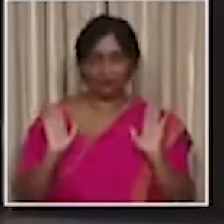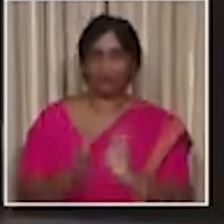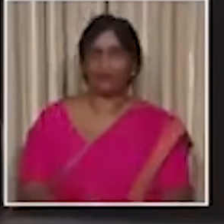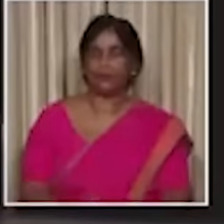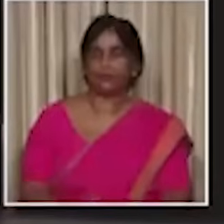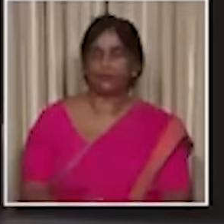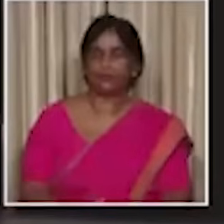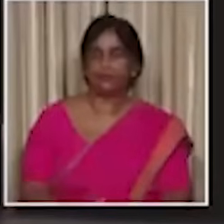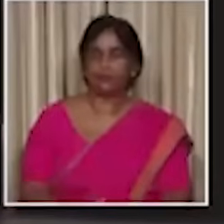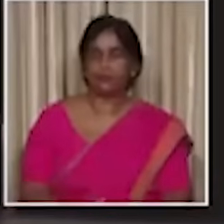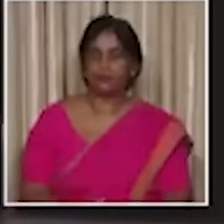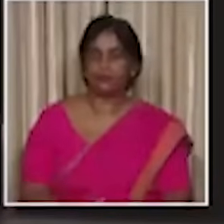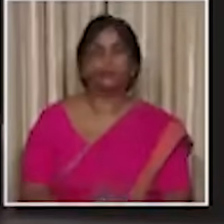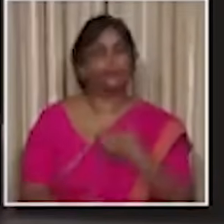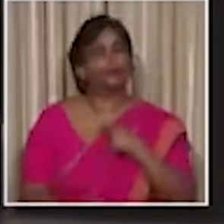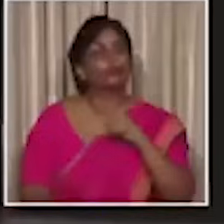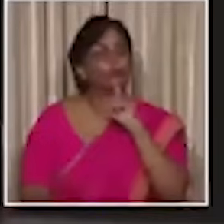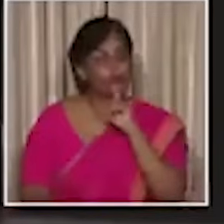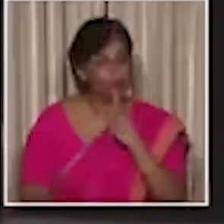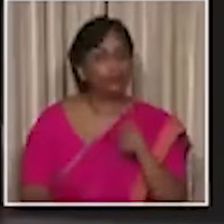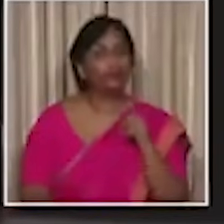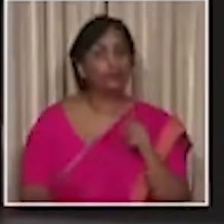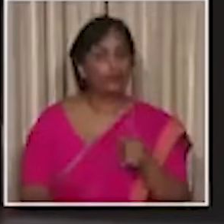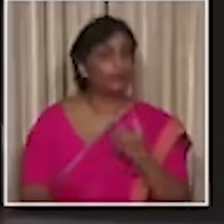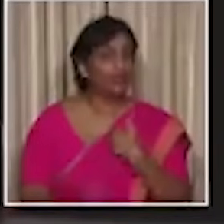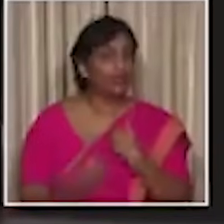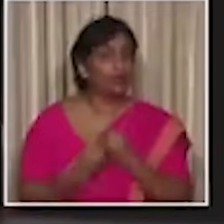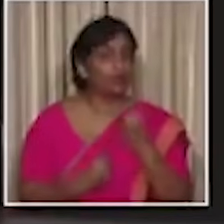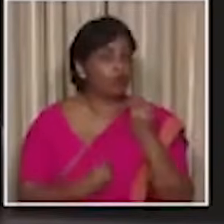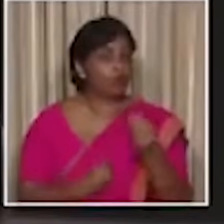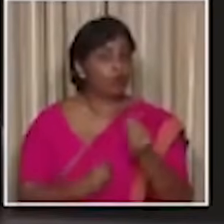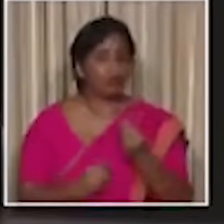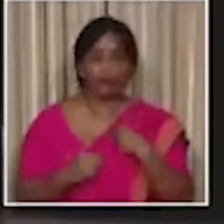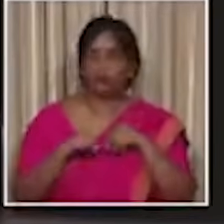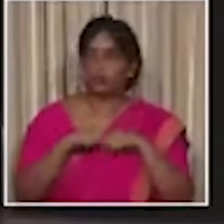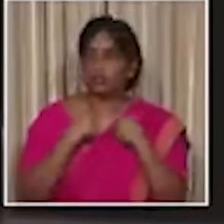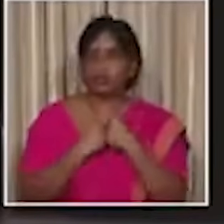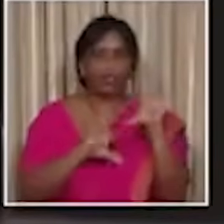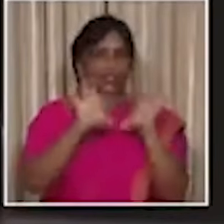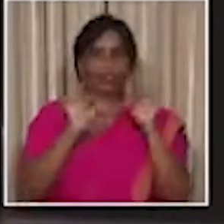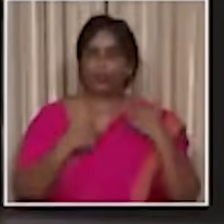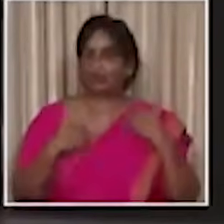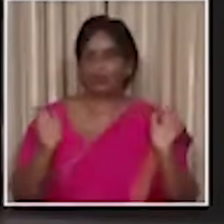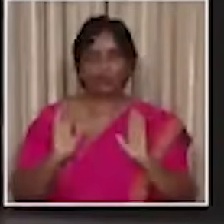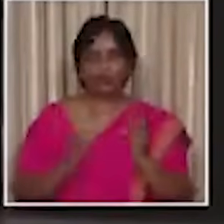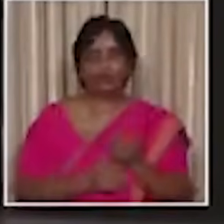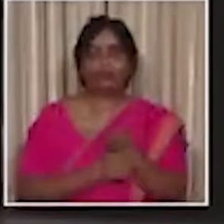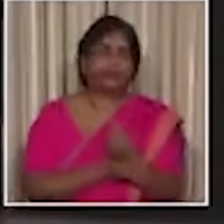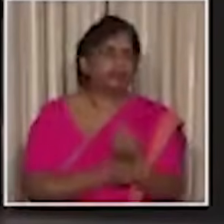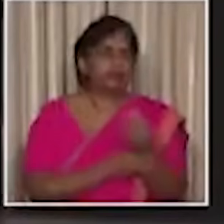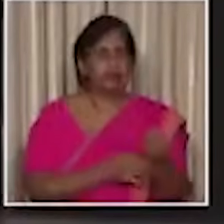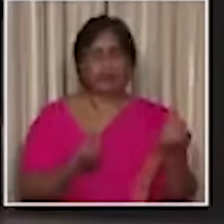ඒ නිසා මම කියන්නේ මේක අපි දුන්නේ අපි සමාගම් තේරුවේ නෑන්ද්‍ර කුමාර ඇමතුමා. අපි හිඟා කකා